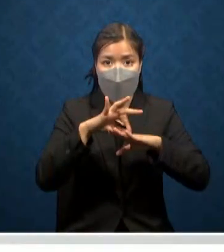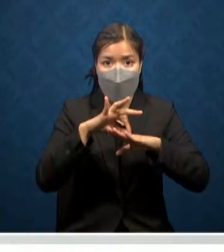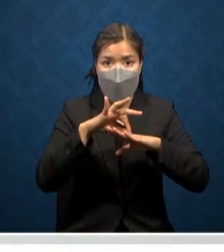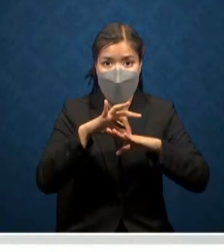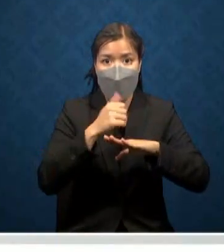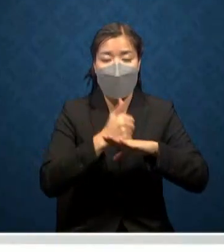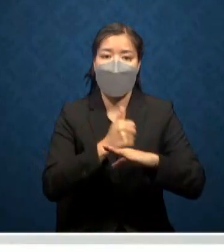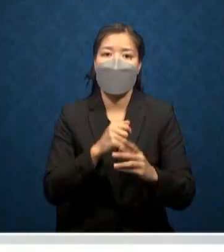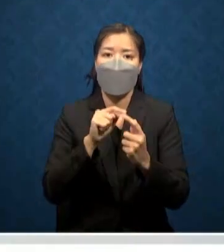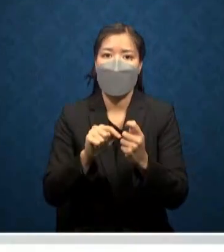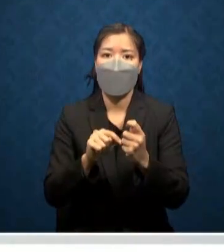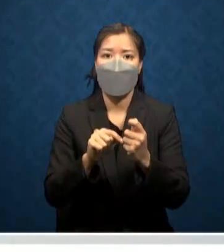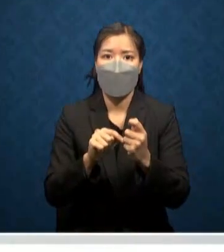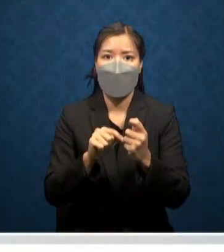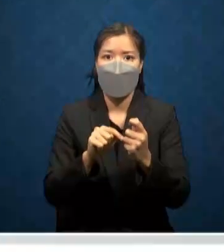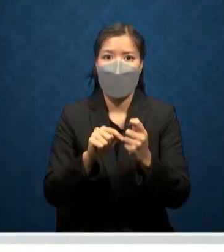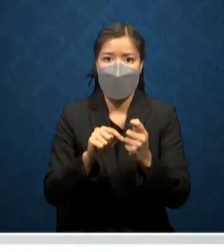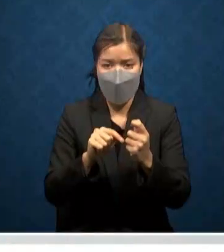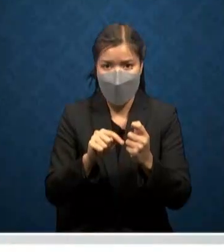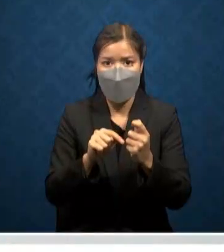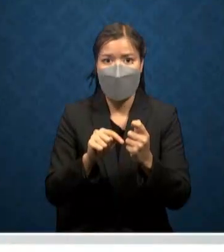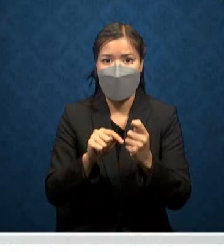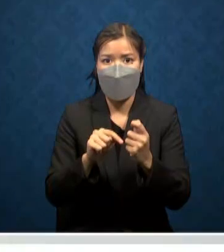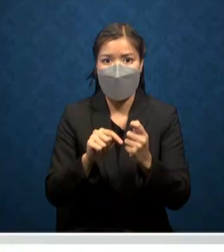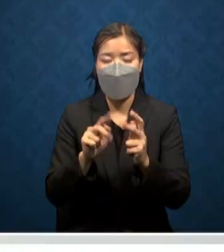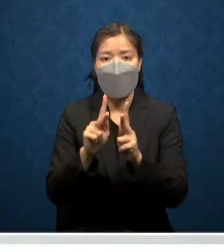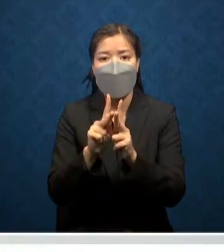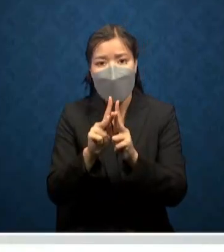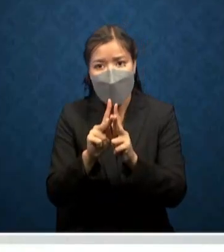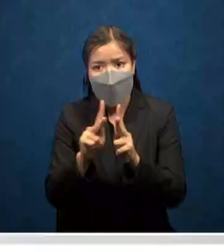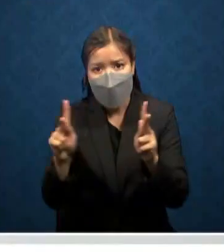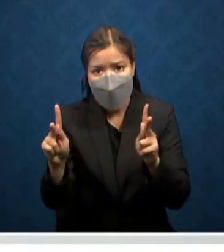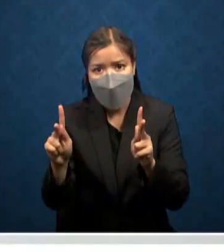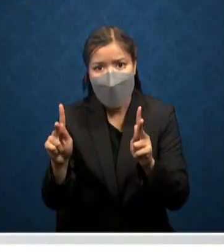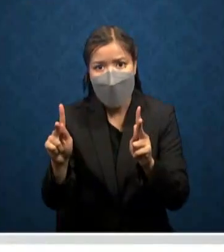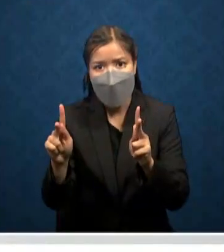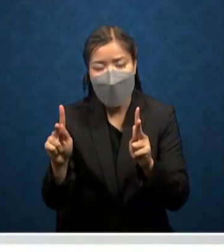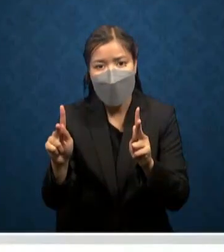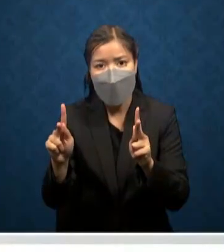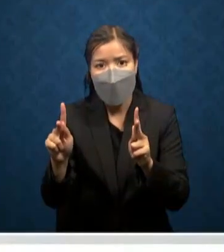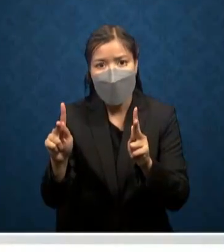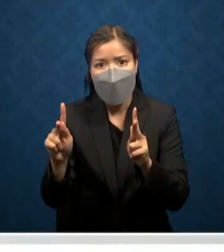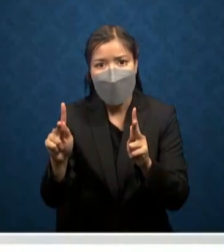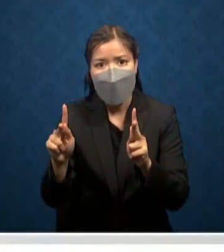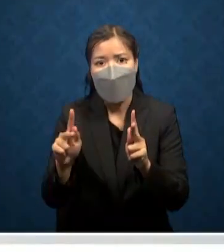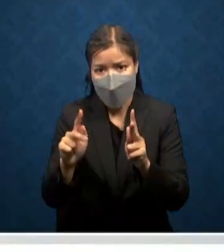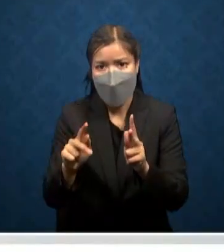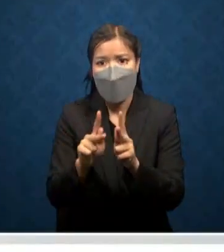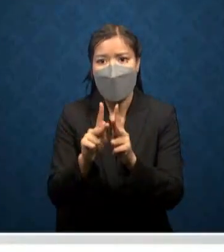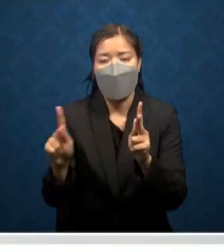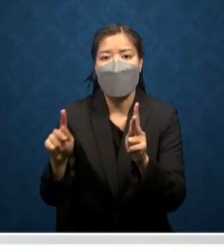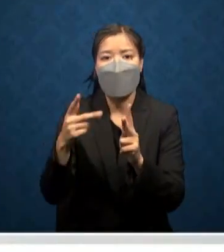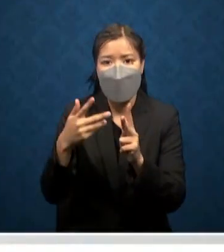นั้นและนายอำเภอดังกล่าวที่เป็นกรรมการนั้นไม่สามารถเป็นผู้แทนให้กับอำเภออื่นได้